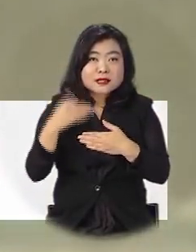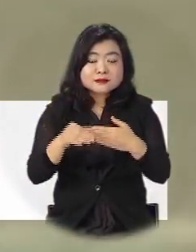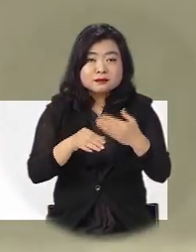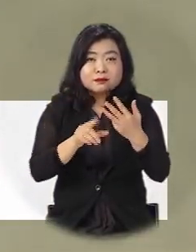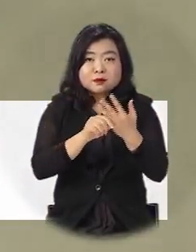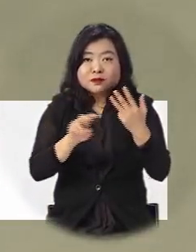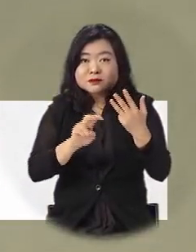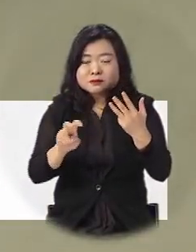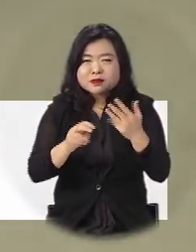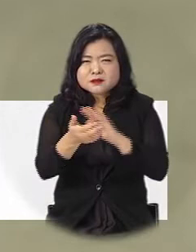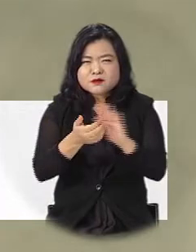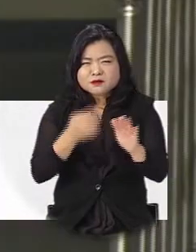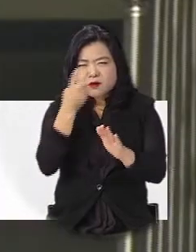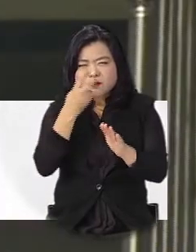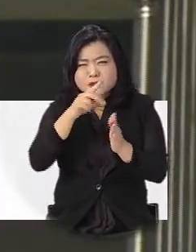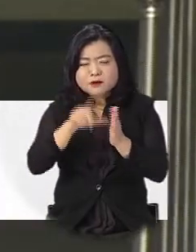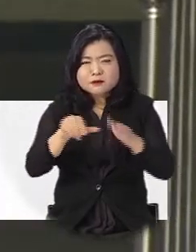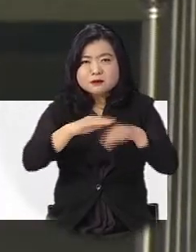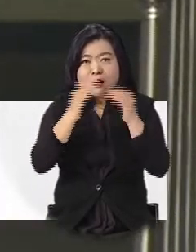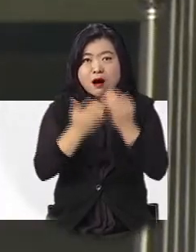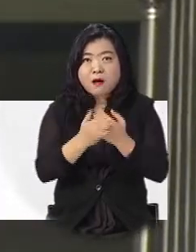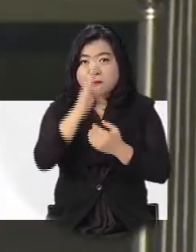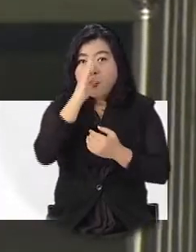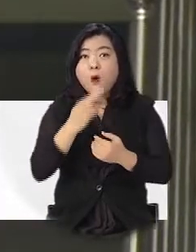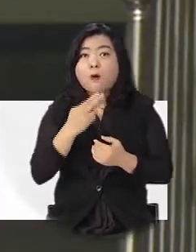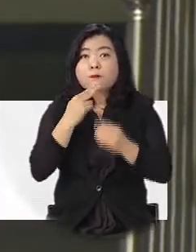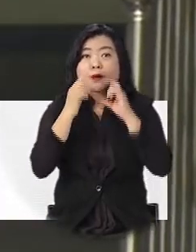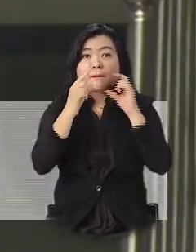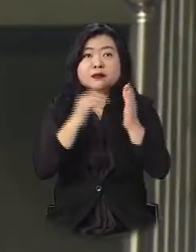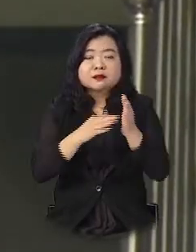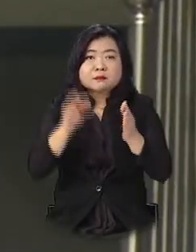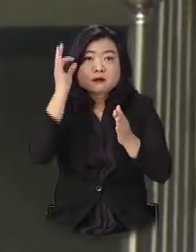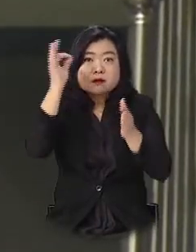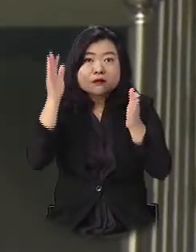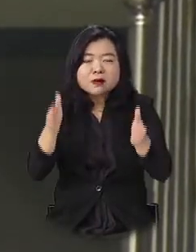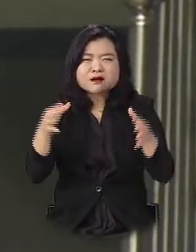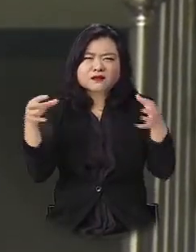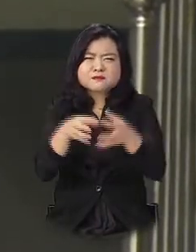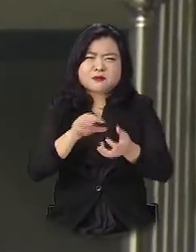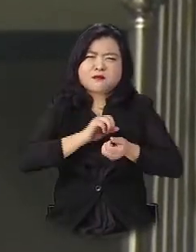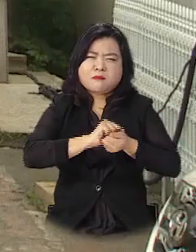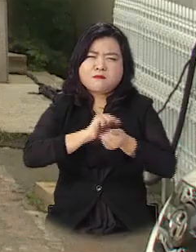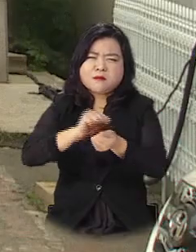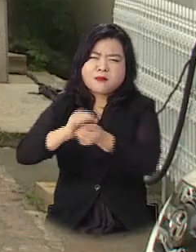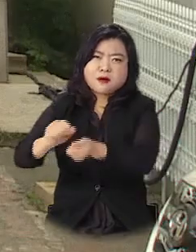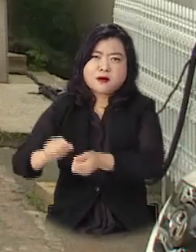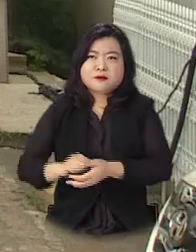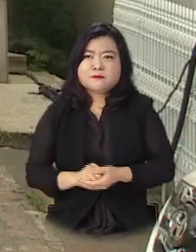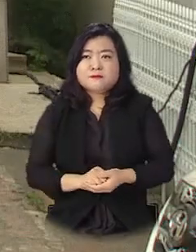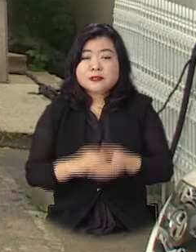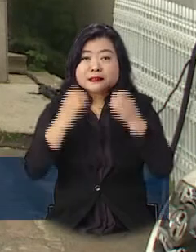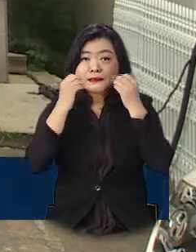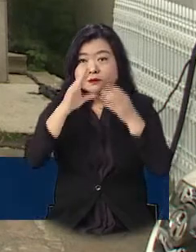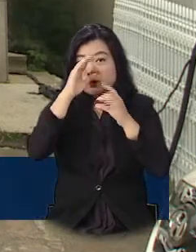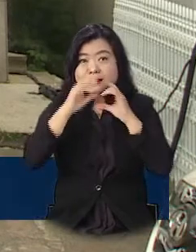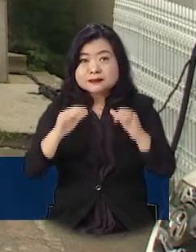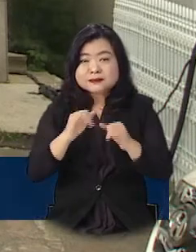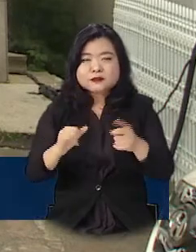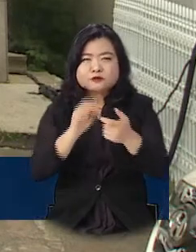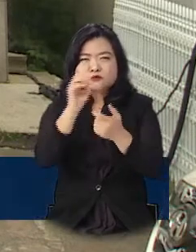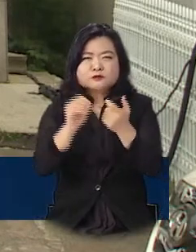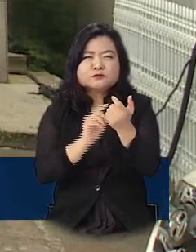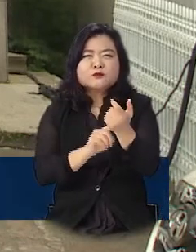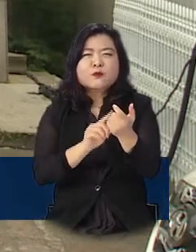선제 검사에서 모두 음성 판정을 받았지만 열흘 만에 집단 감염이 터졌습니다. 신규 확진자의